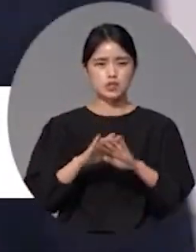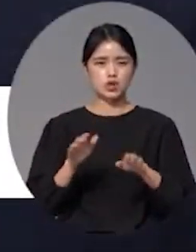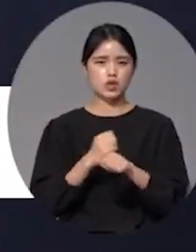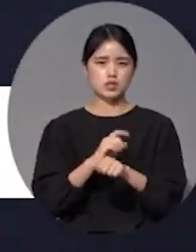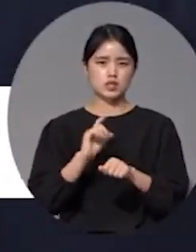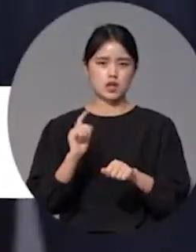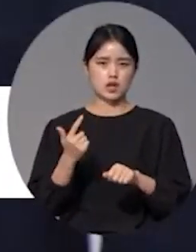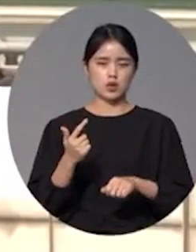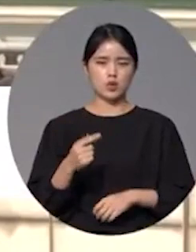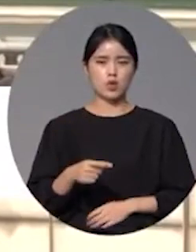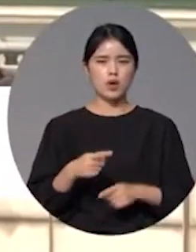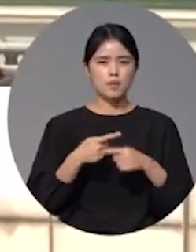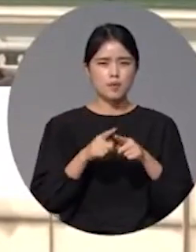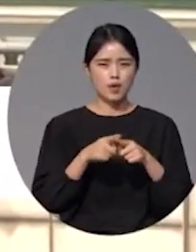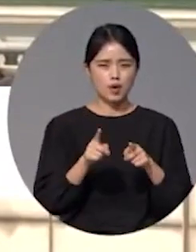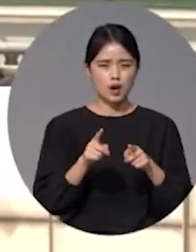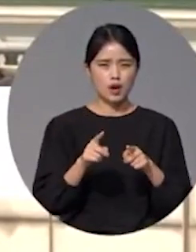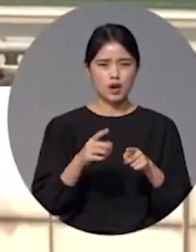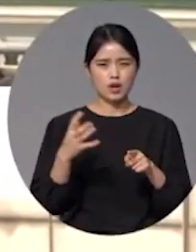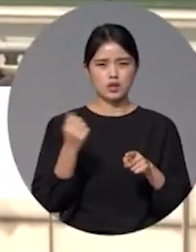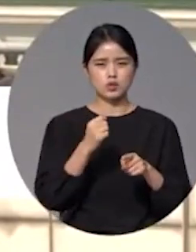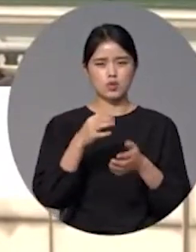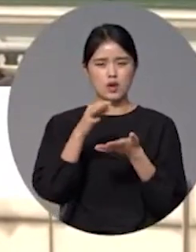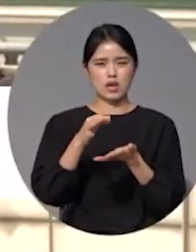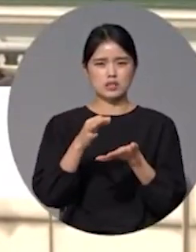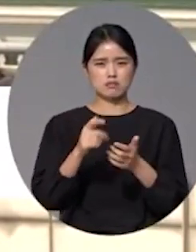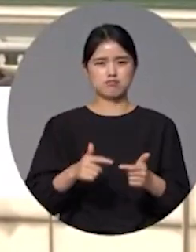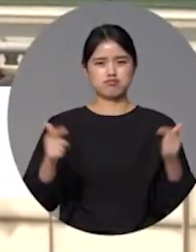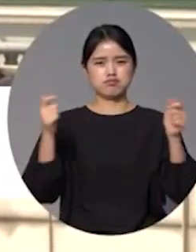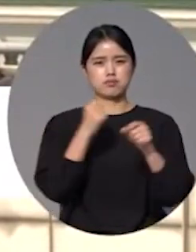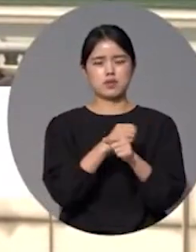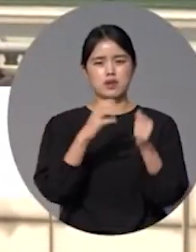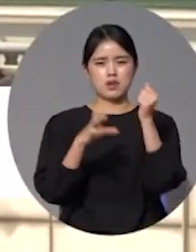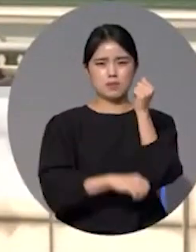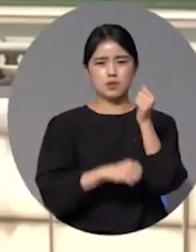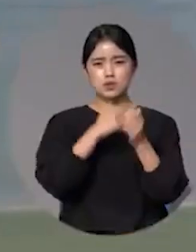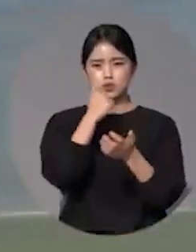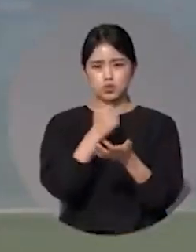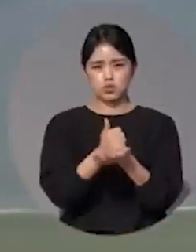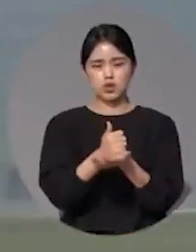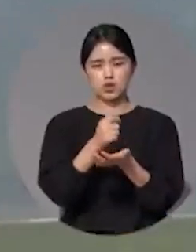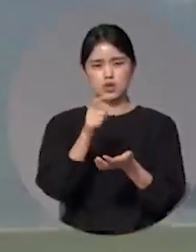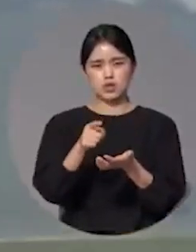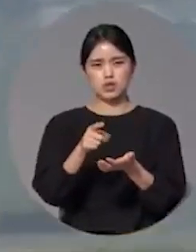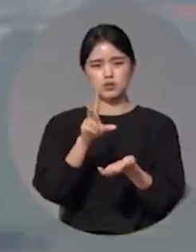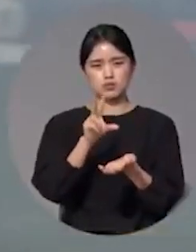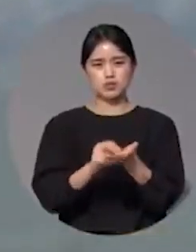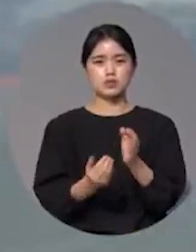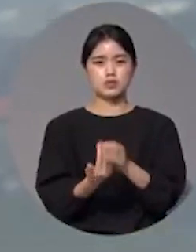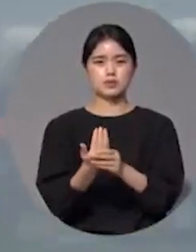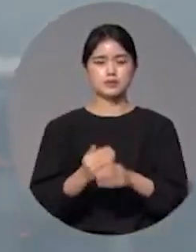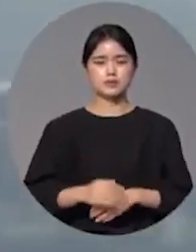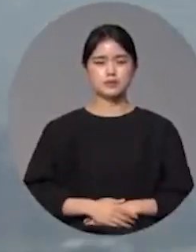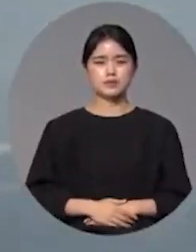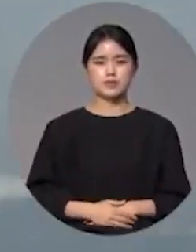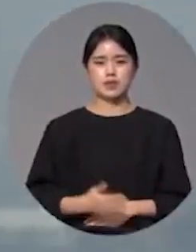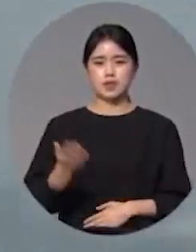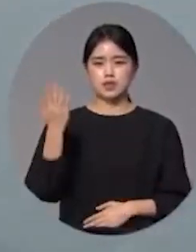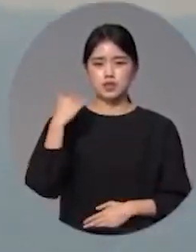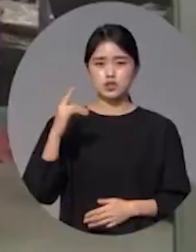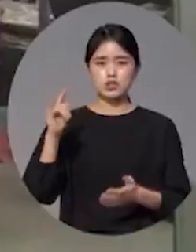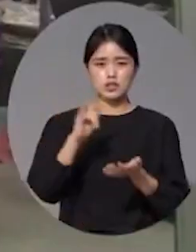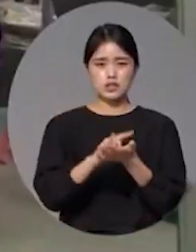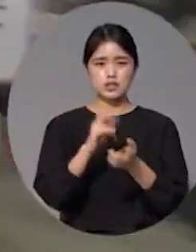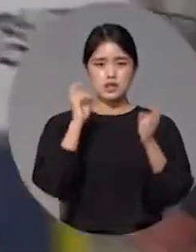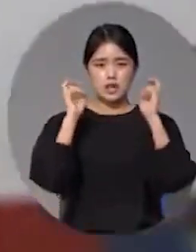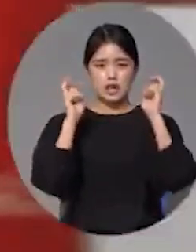감정 평가를 통해 가치를 부풀린 뒤 빼돌렸다는 이 의원의 혐의가 쟁점이 됐습니다 전직 이스타항공